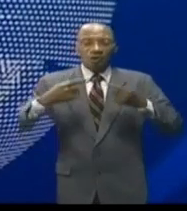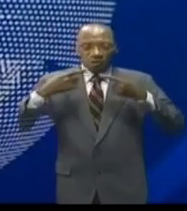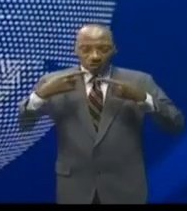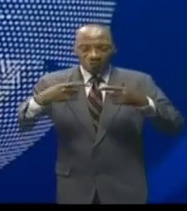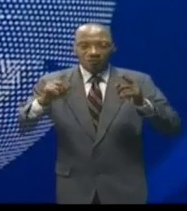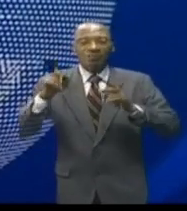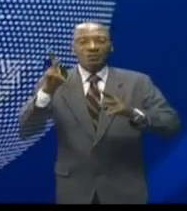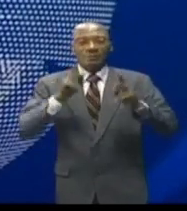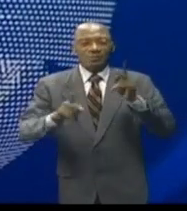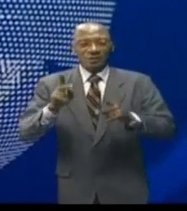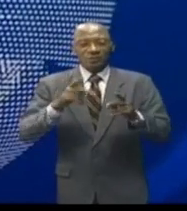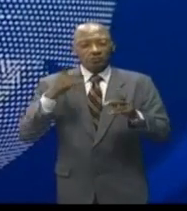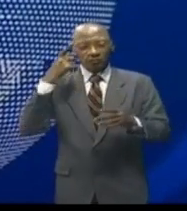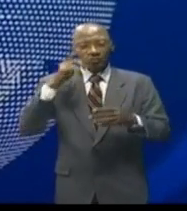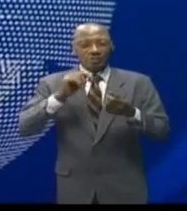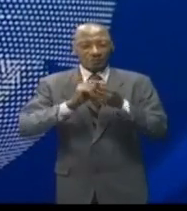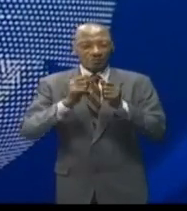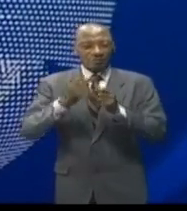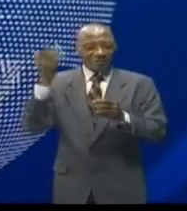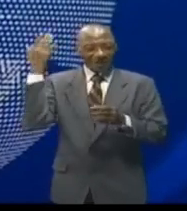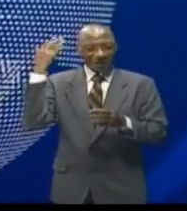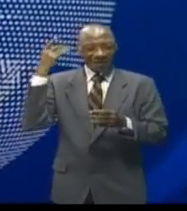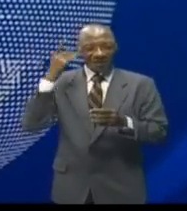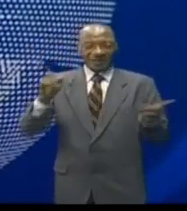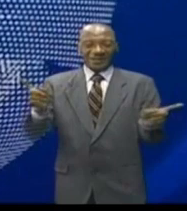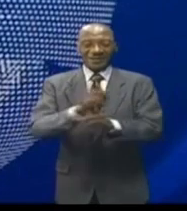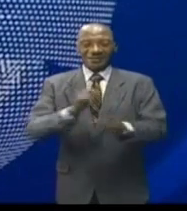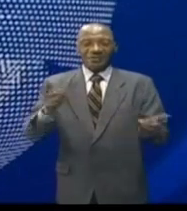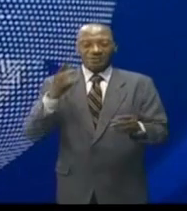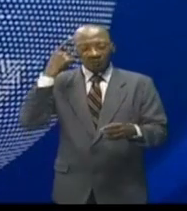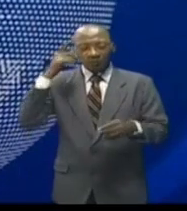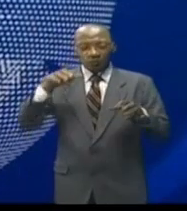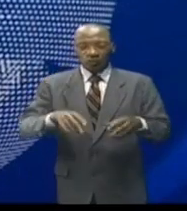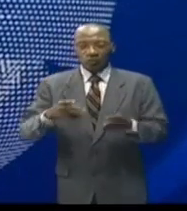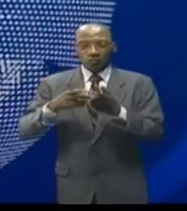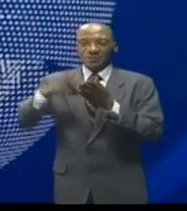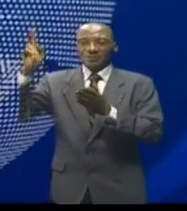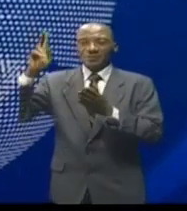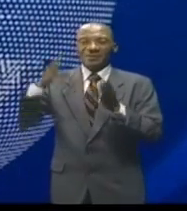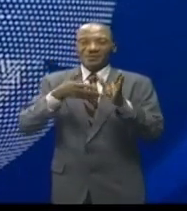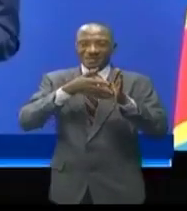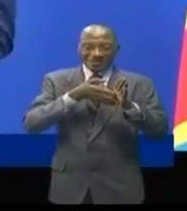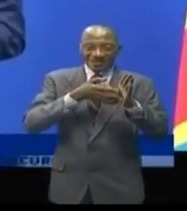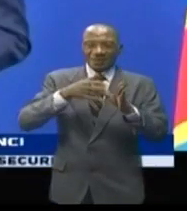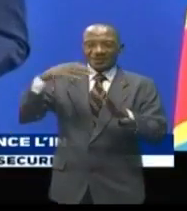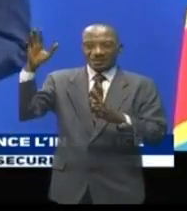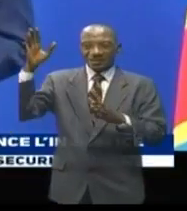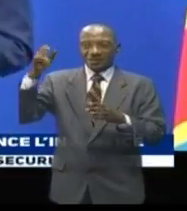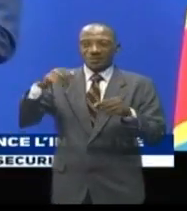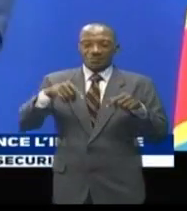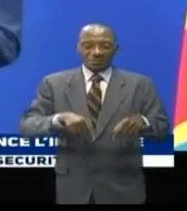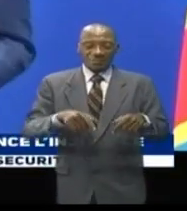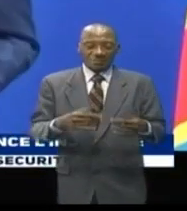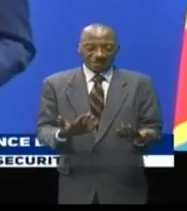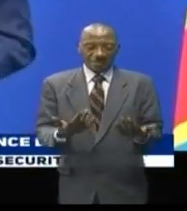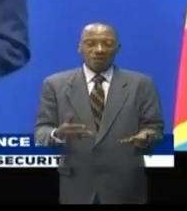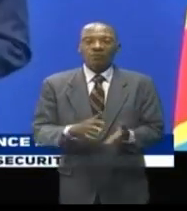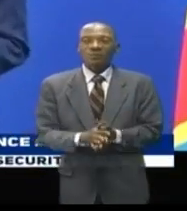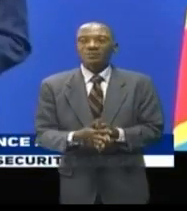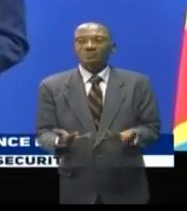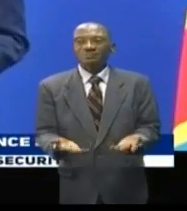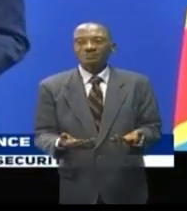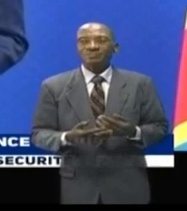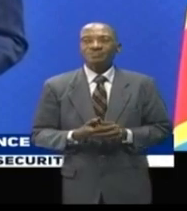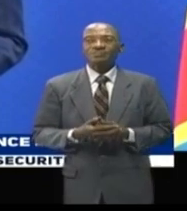embargo d'achat d'armes qui pèserait sur la RDC on écoute le VPN ou bien les Nations Unies ça va semer les